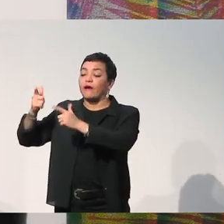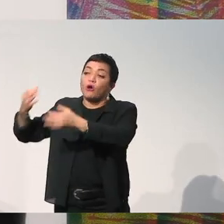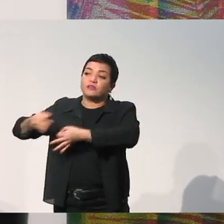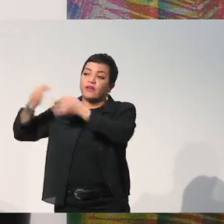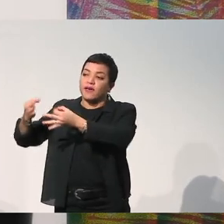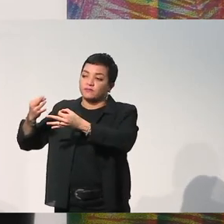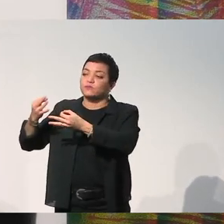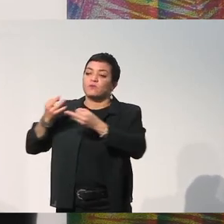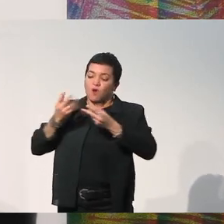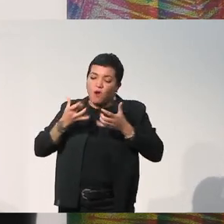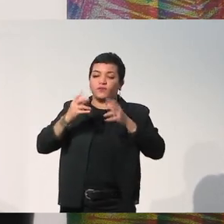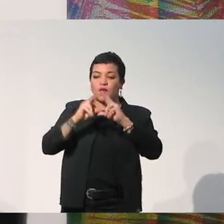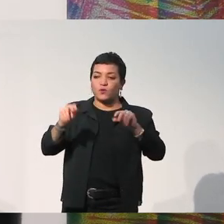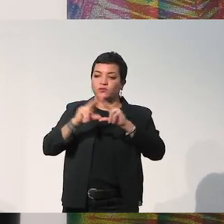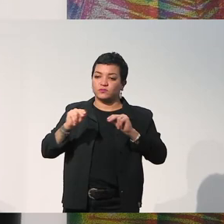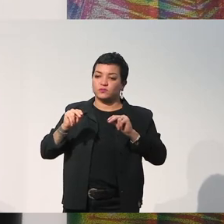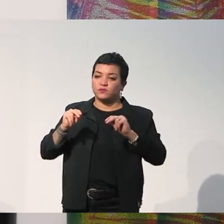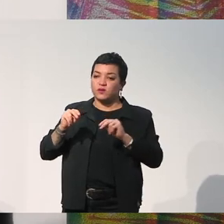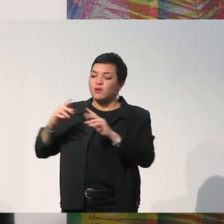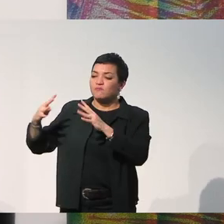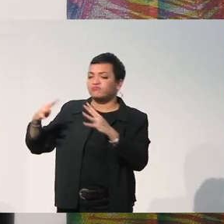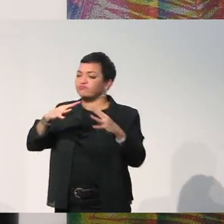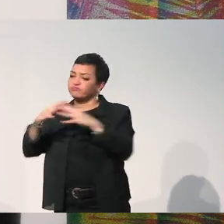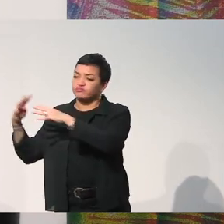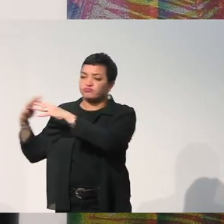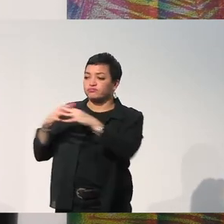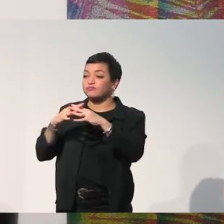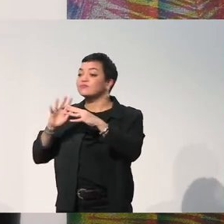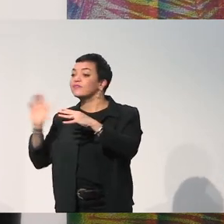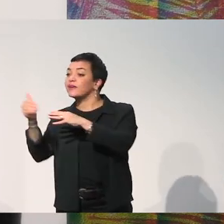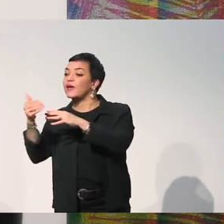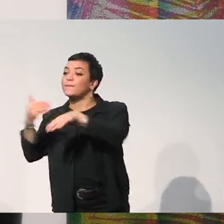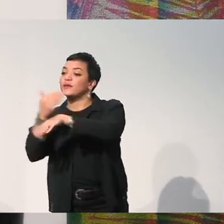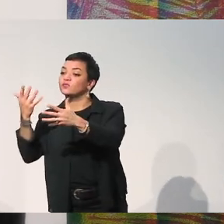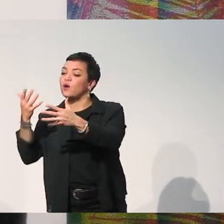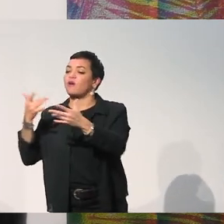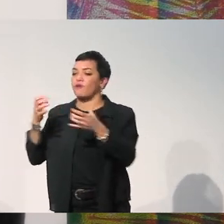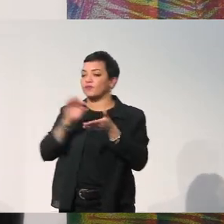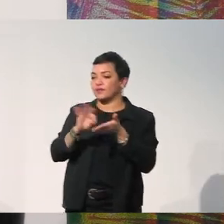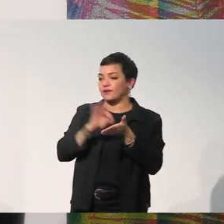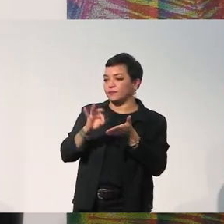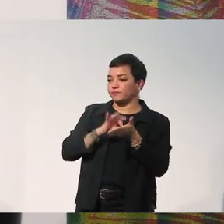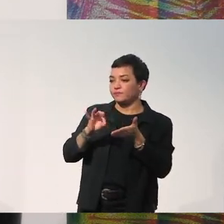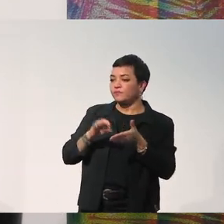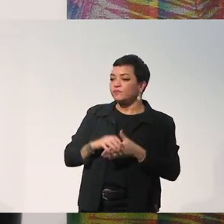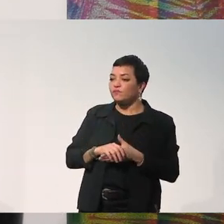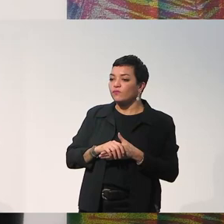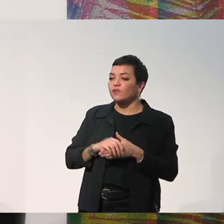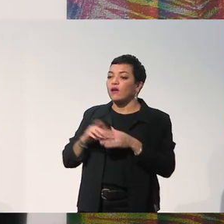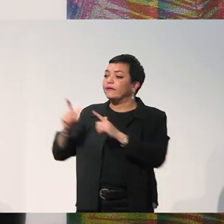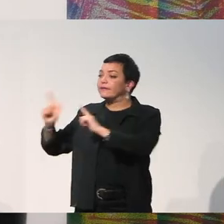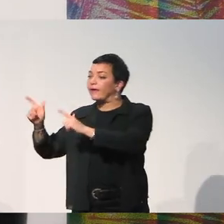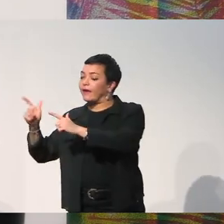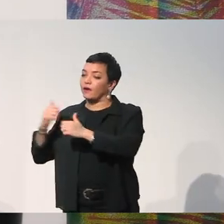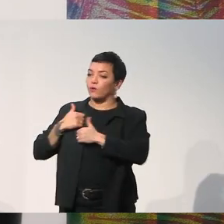qui se passe en dehors des batailles. Puisque la littérature, de manière générale, confond l'idée de guerre avec le